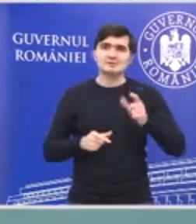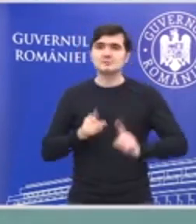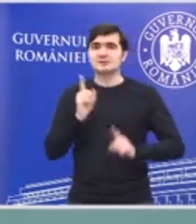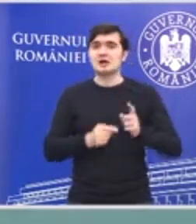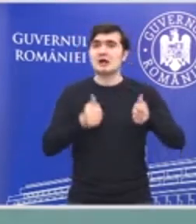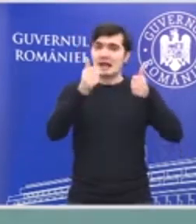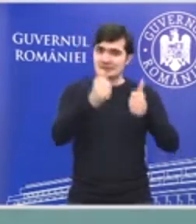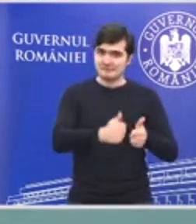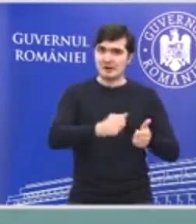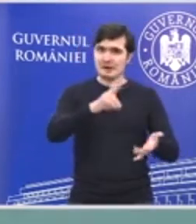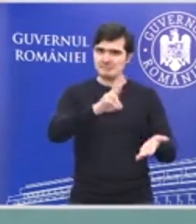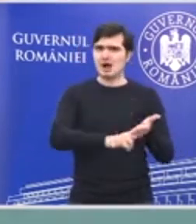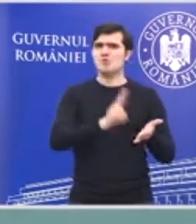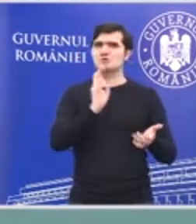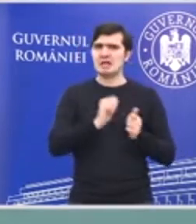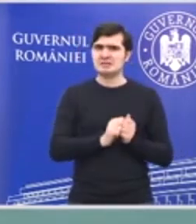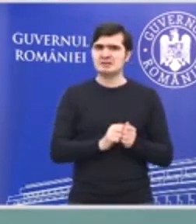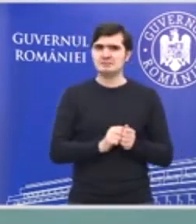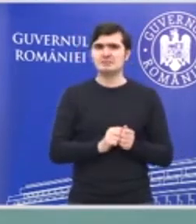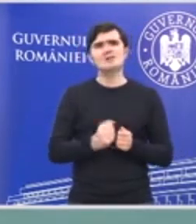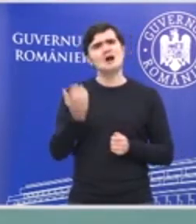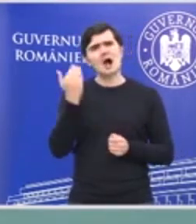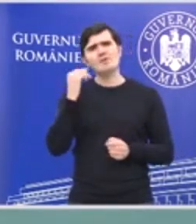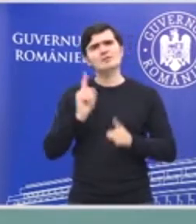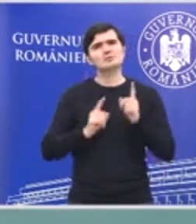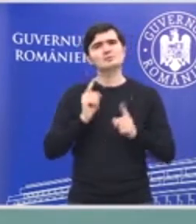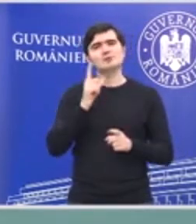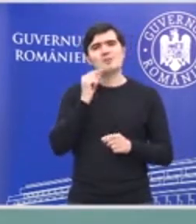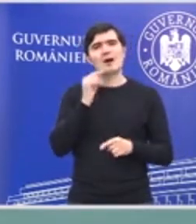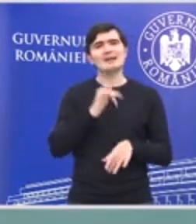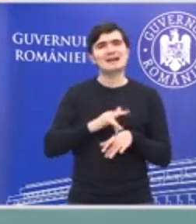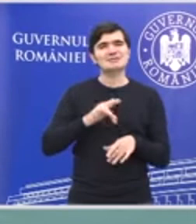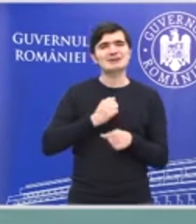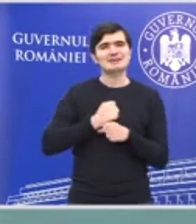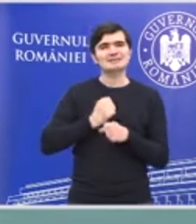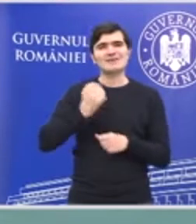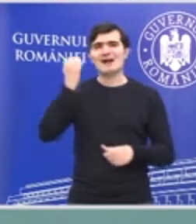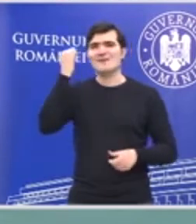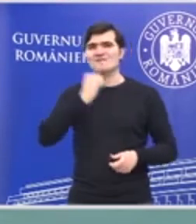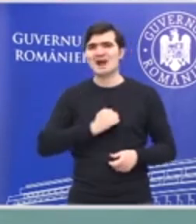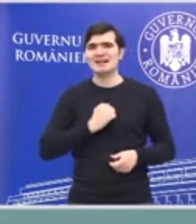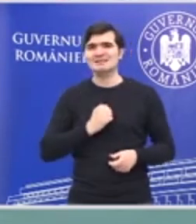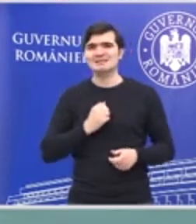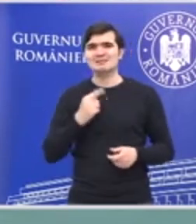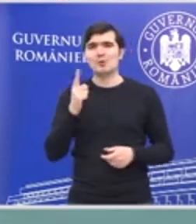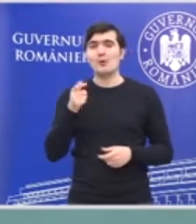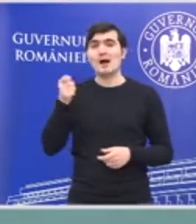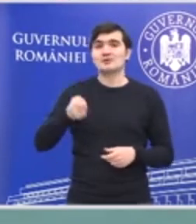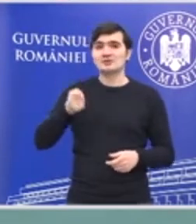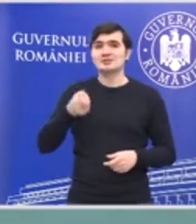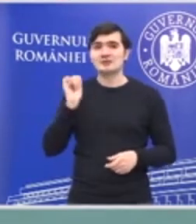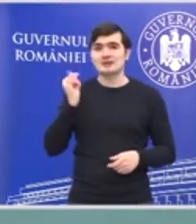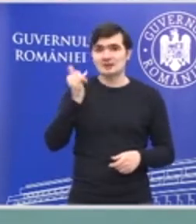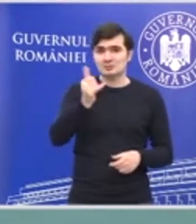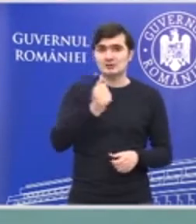lor? Au fost cel puțin câteva încercări de falsificare, o agenție de turism ar fi încercat acest